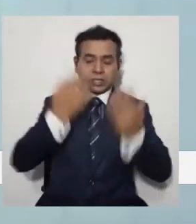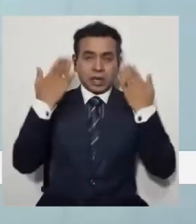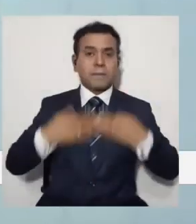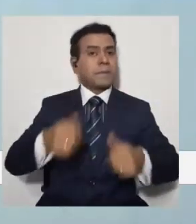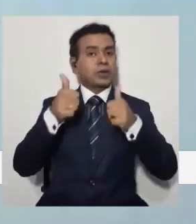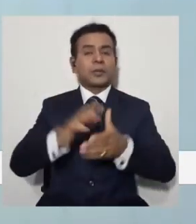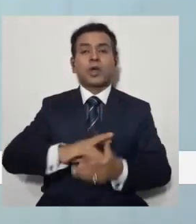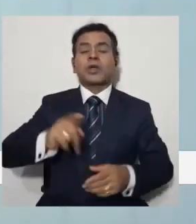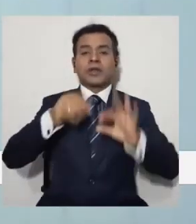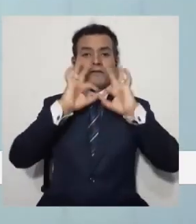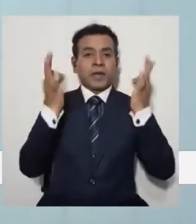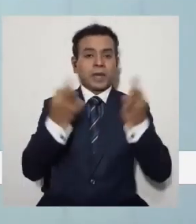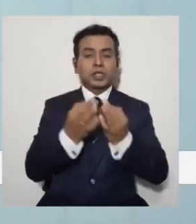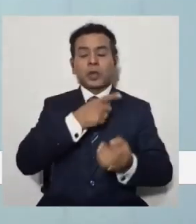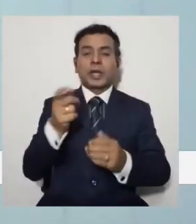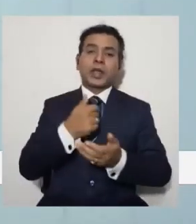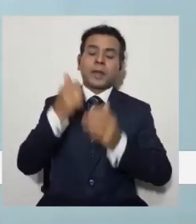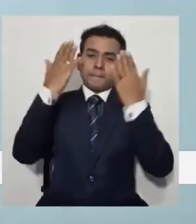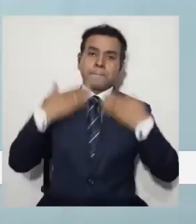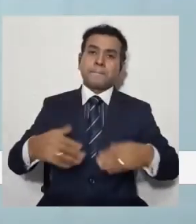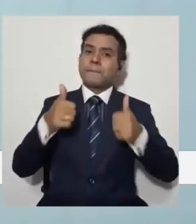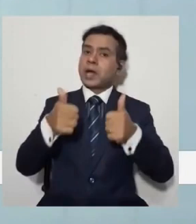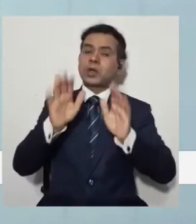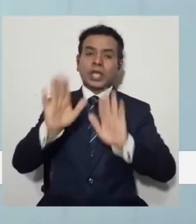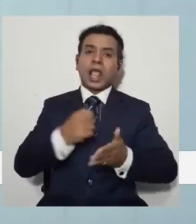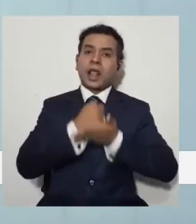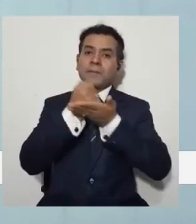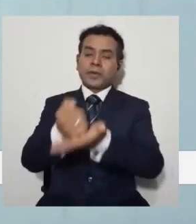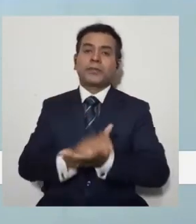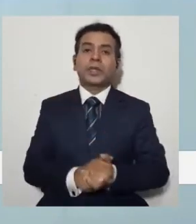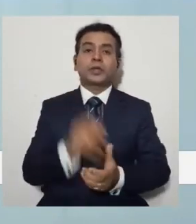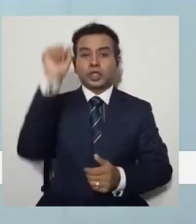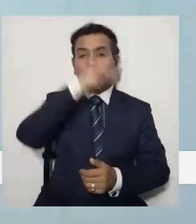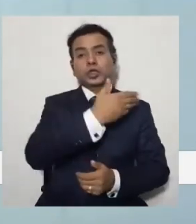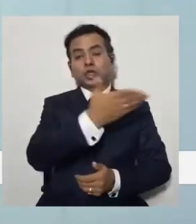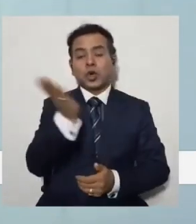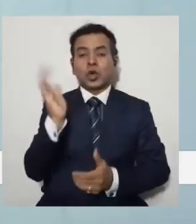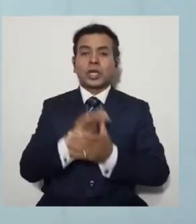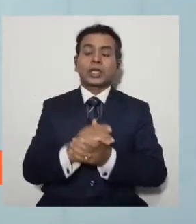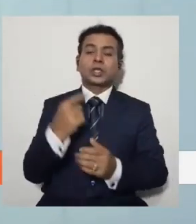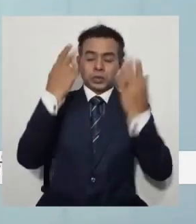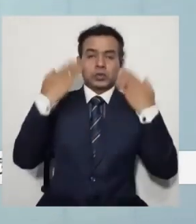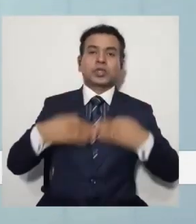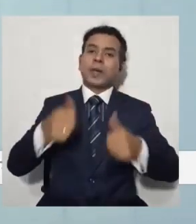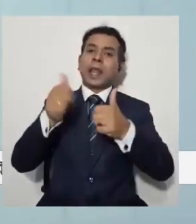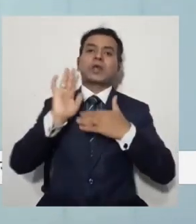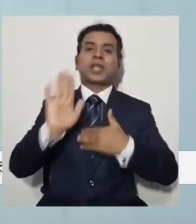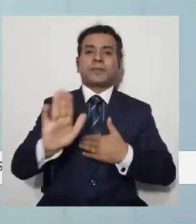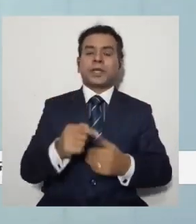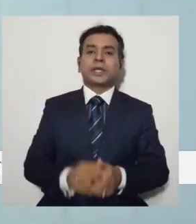সাহায্য করবেন এবং সমাজের অন্য সকলকেই সুস্থ রাখতে সাহায্য করবেন। আজকের মতো আমরা আমাদের কোভিড-19 সংক্রান্ত